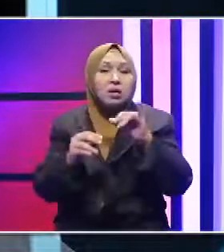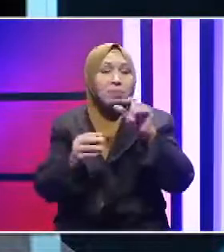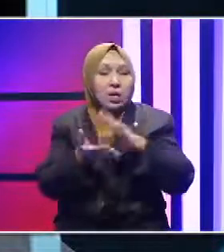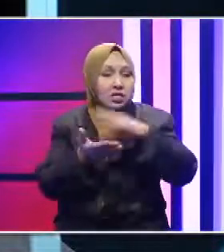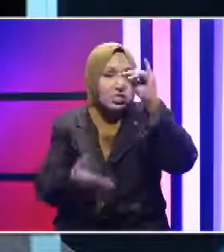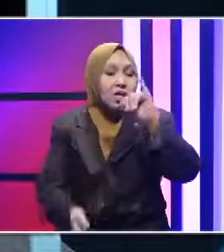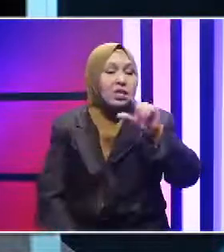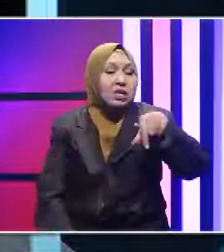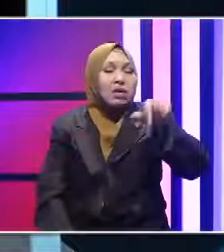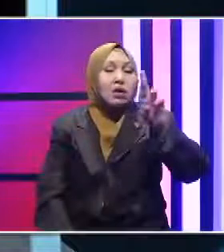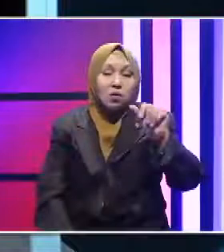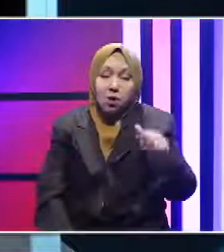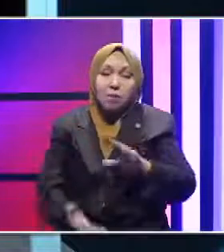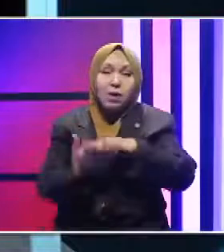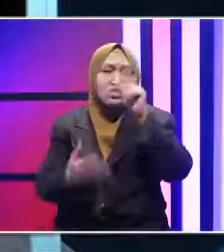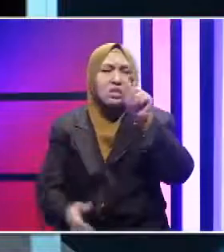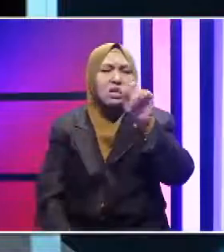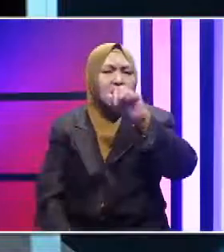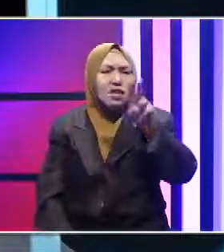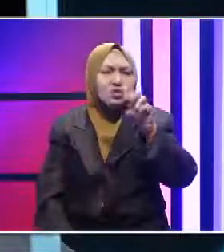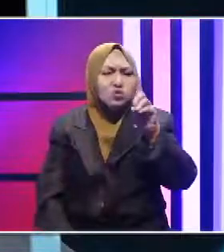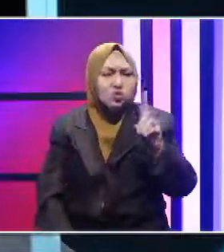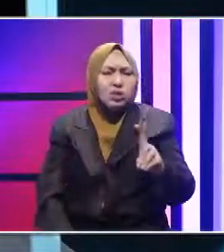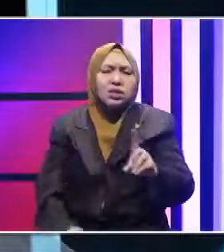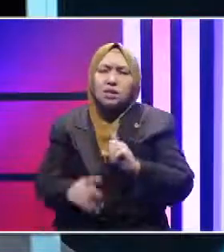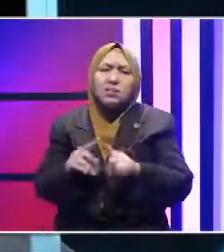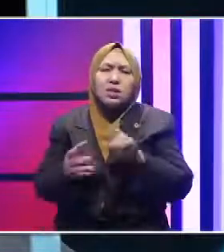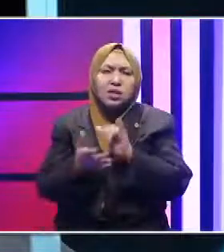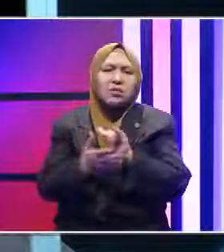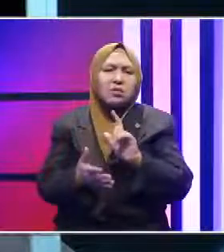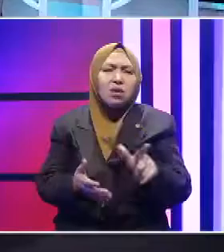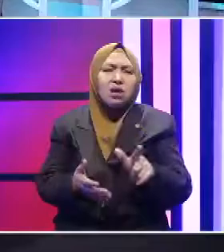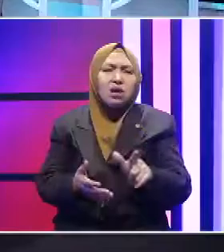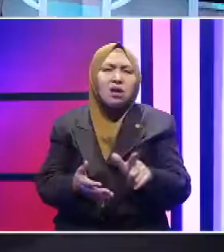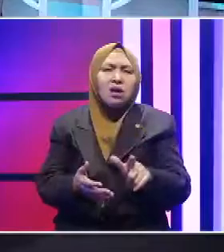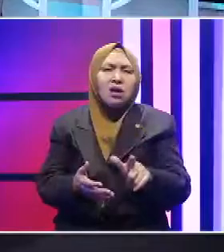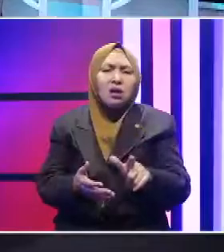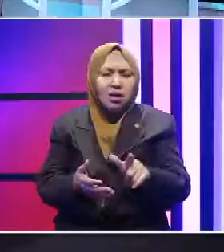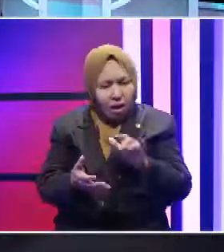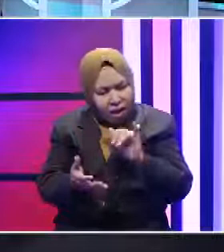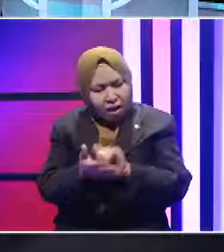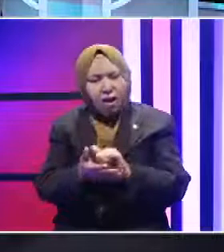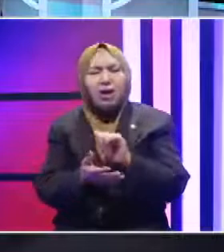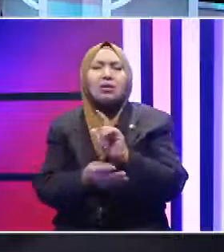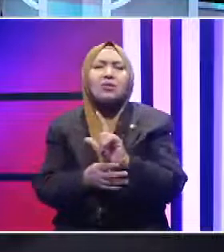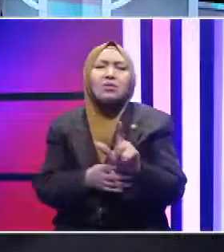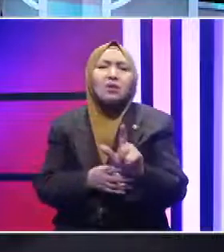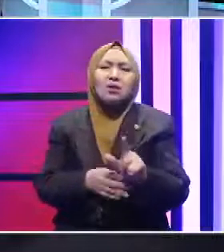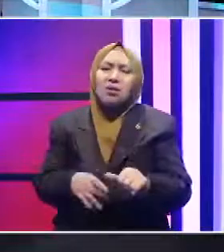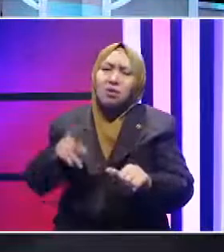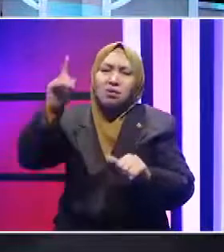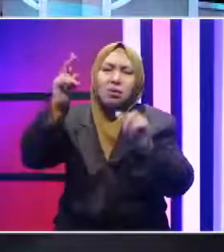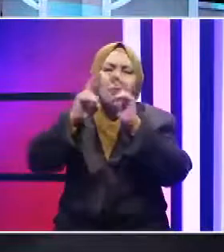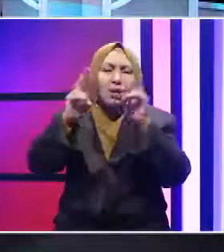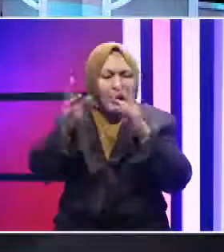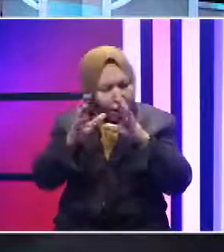kan, belajar tajwid, nak betulkan bacaan dan sebagainya, tapi itulah nanti dulu. Oh, nanti dululah, nanti sikit lagi lah. Allahuakbar, kan.